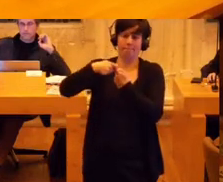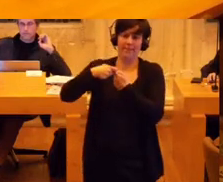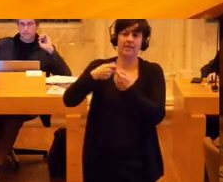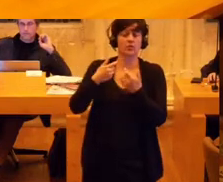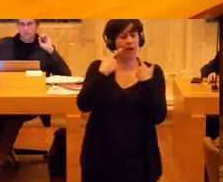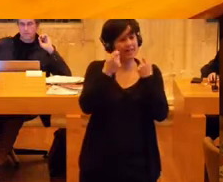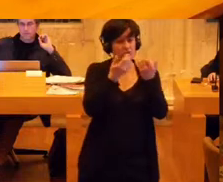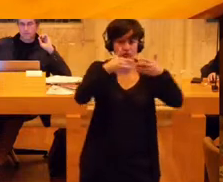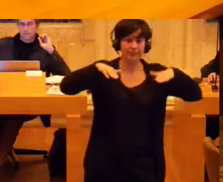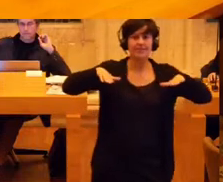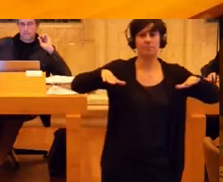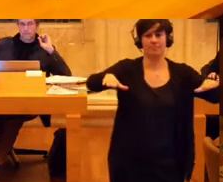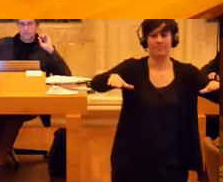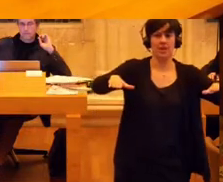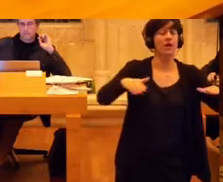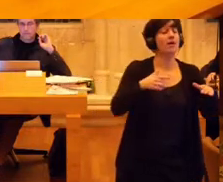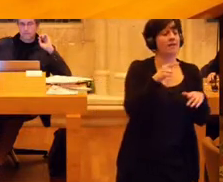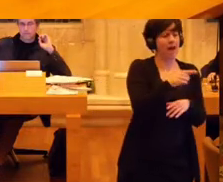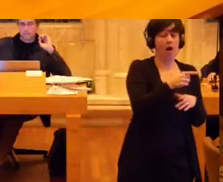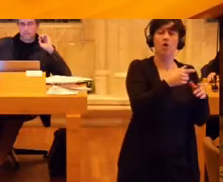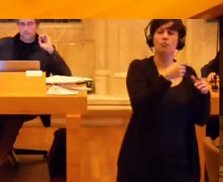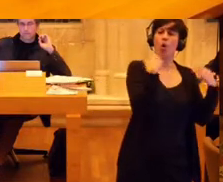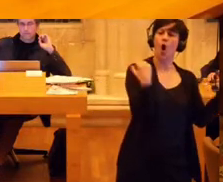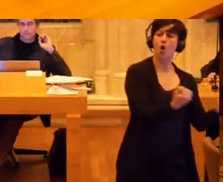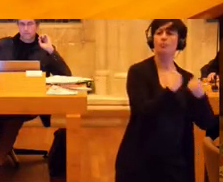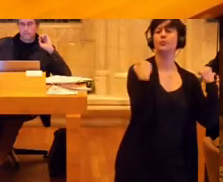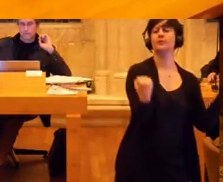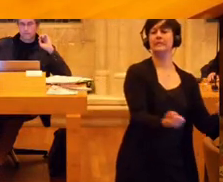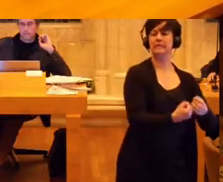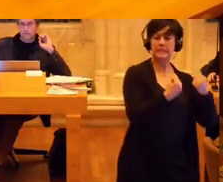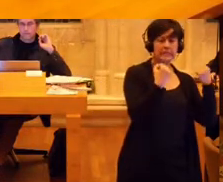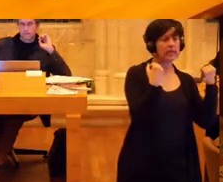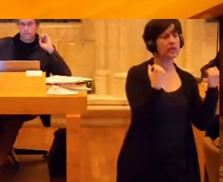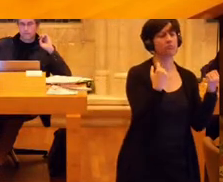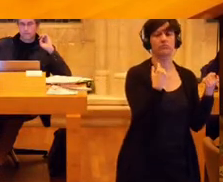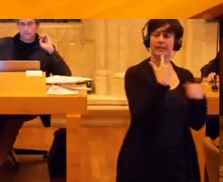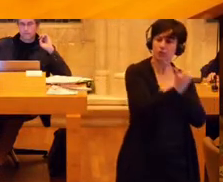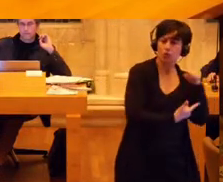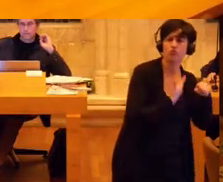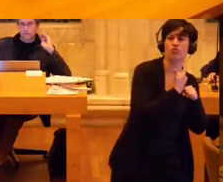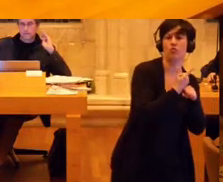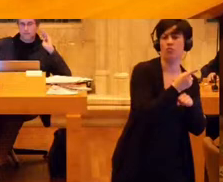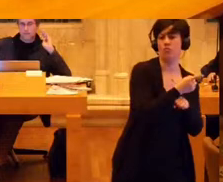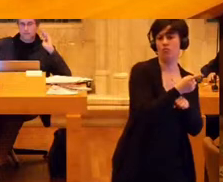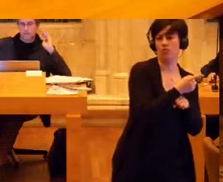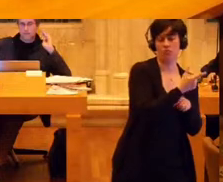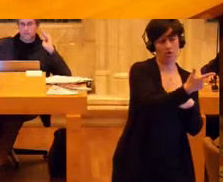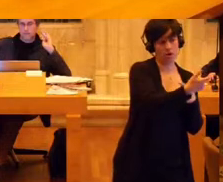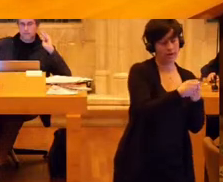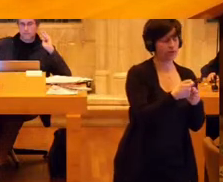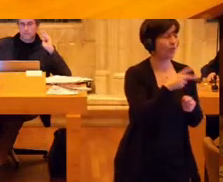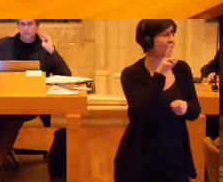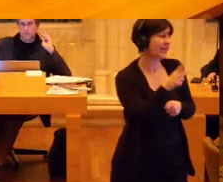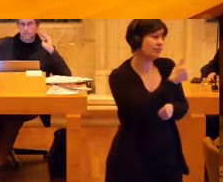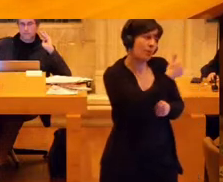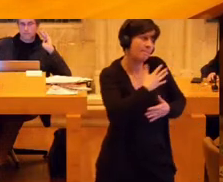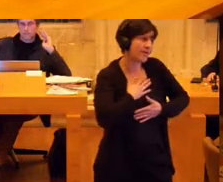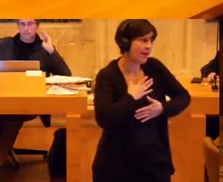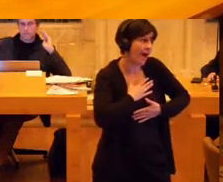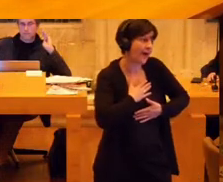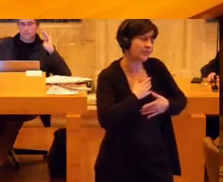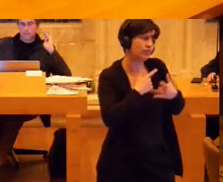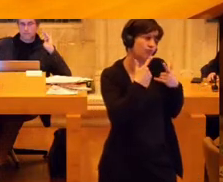à faire. On est sur un délai assez court de 2 ans pour les enseignes publicitaires, ce qui permet de modérer la crainte que vous avez et qu'on